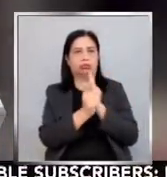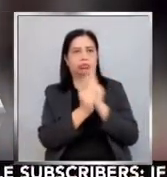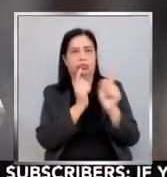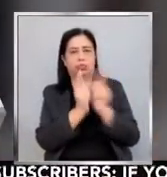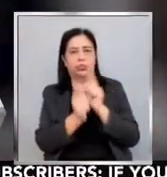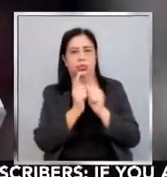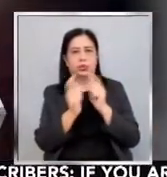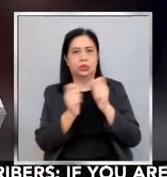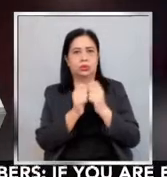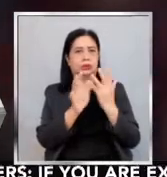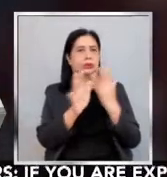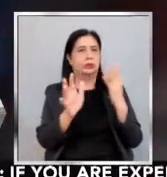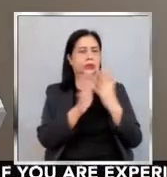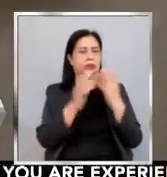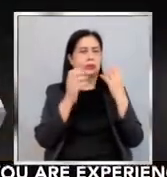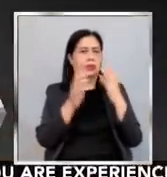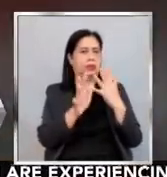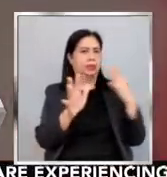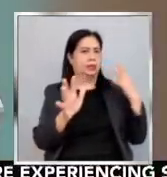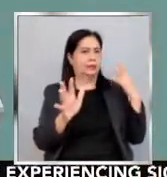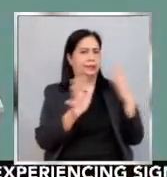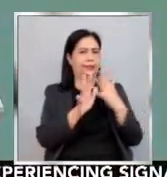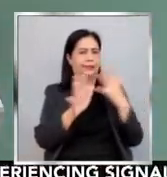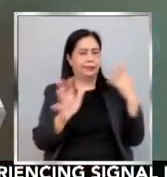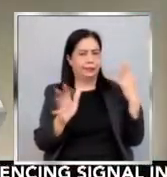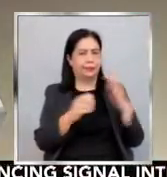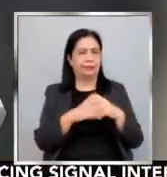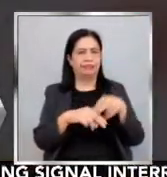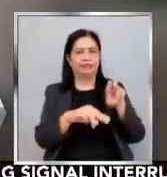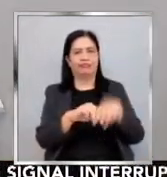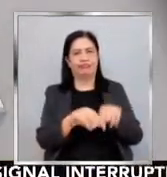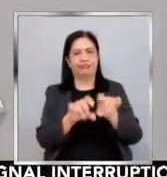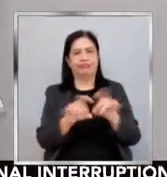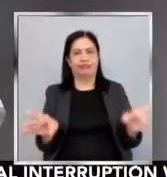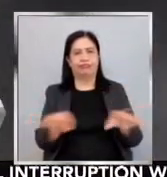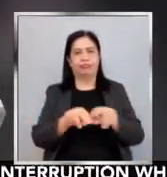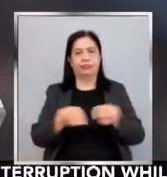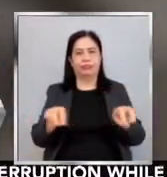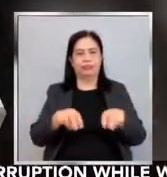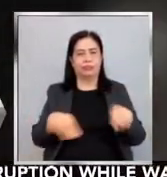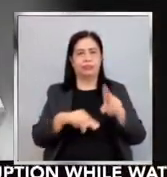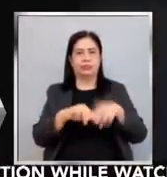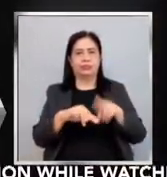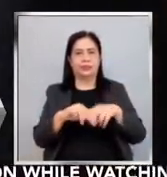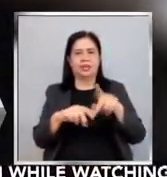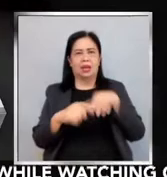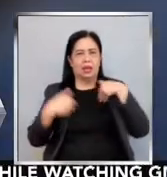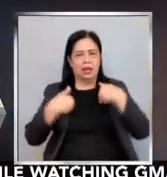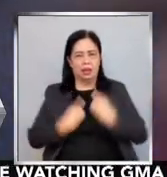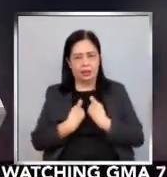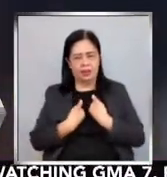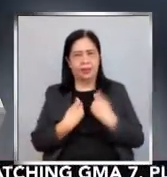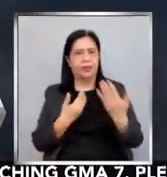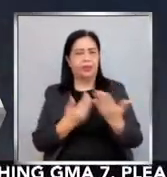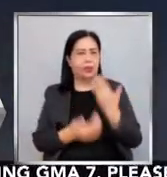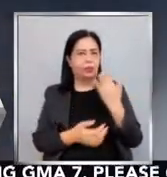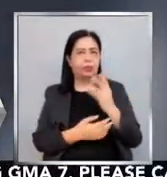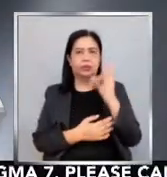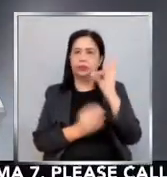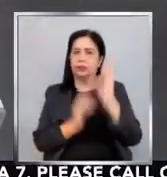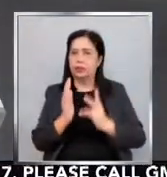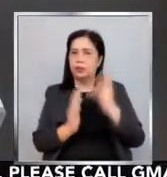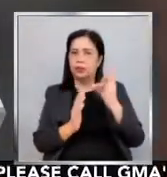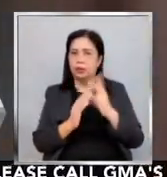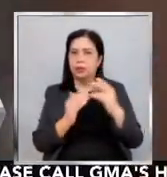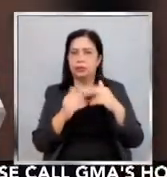luminya sa napakahabang pila. Sumalampak na lang sa sahig ang ibang hindi na kinaya ang pagod. Inabot ng halos 7 oras bago na